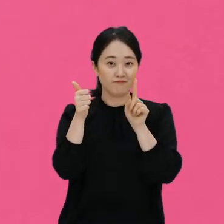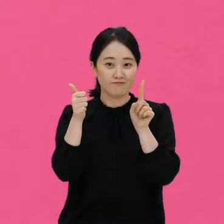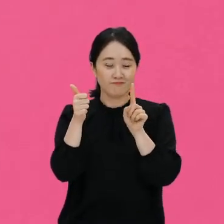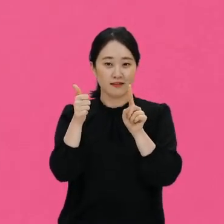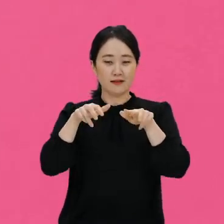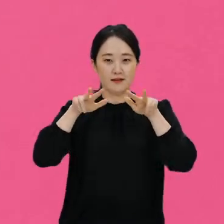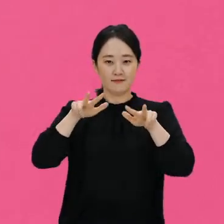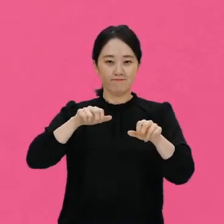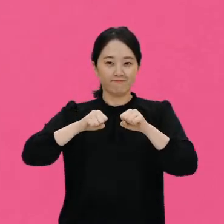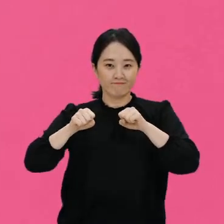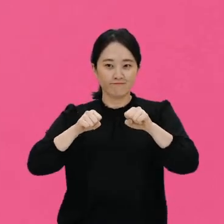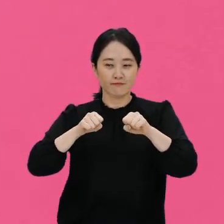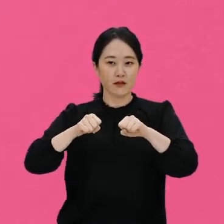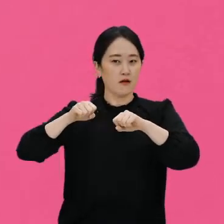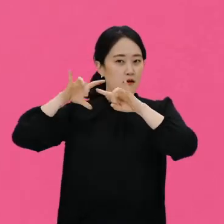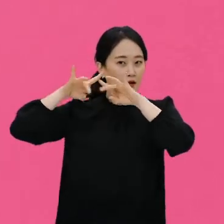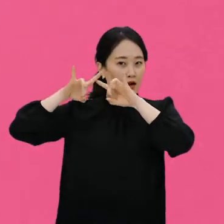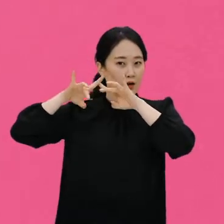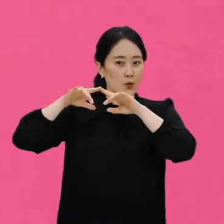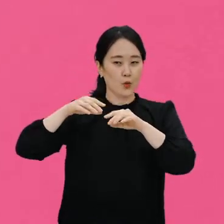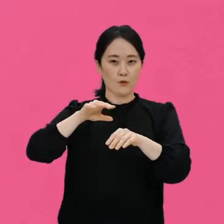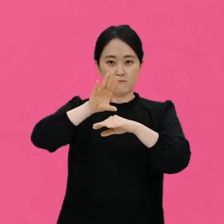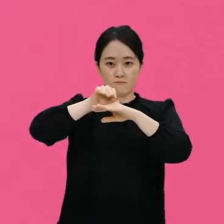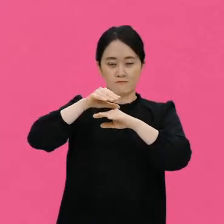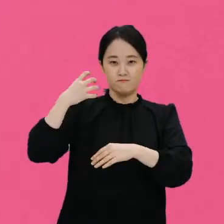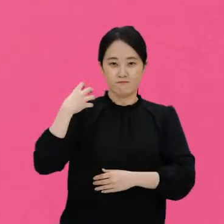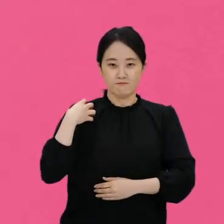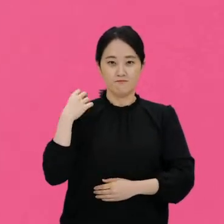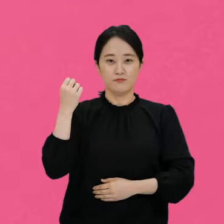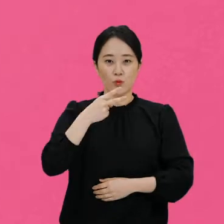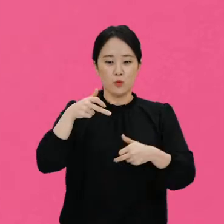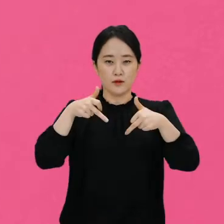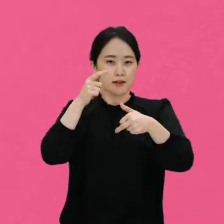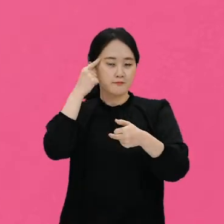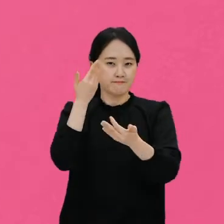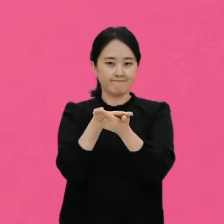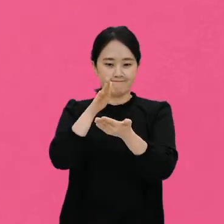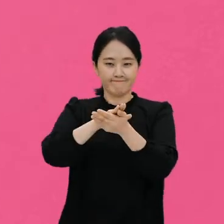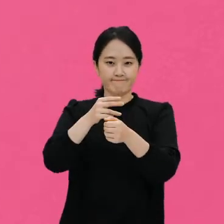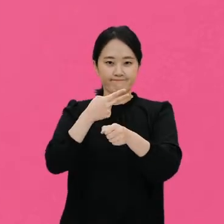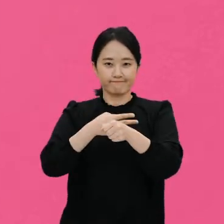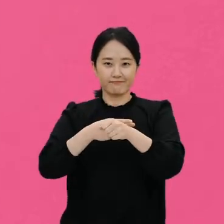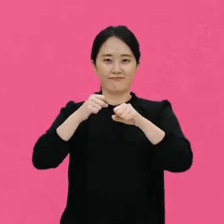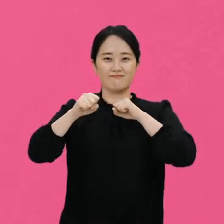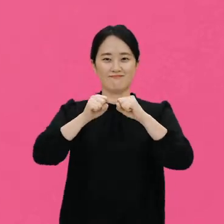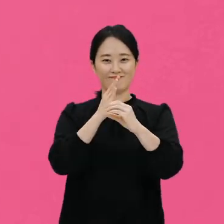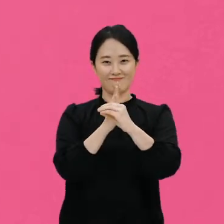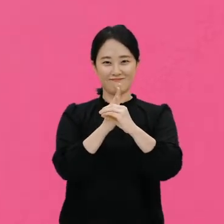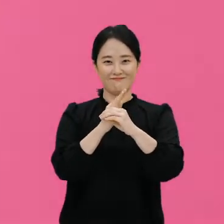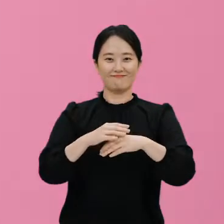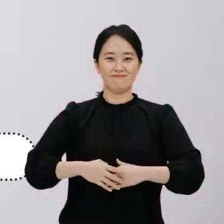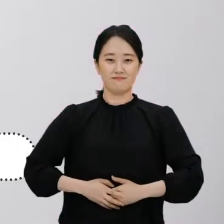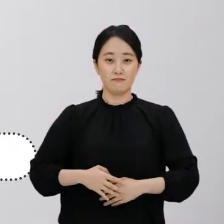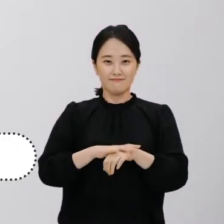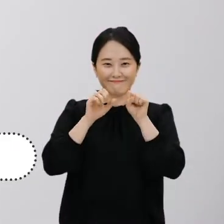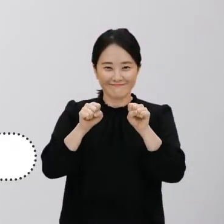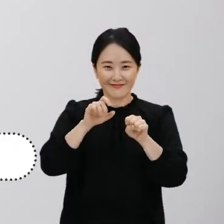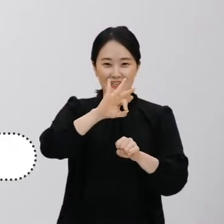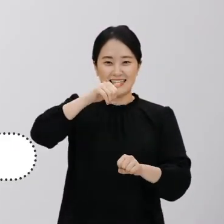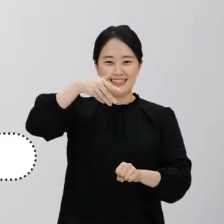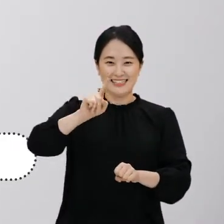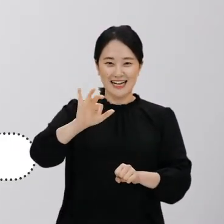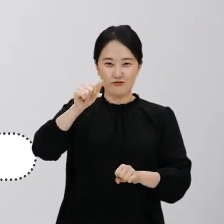신홍윤님은 현재 팟캐스트와 라디오 DJ 그리고 장애 인식 개선 강사로 활동하고 있어요. 네,